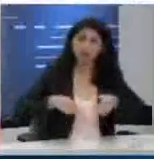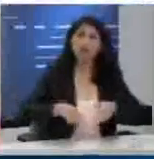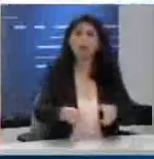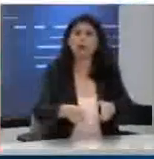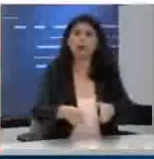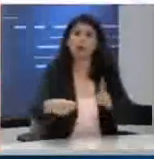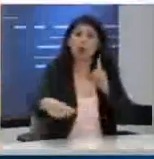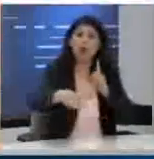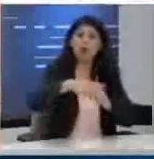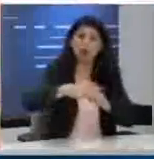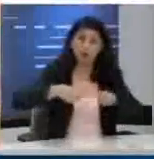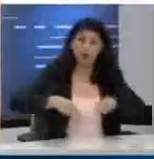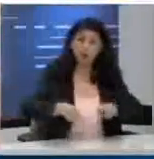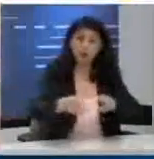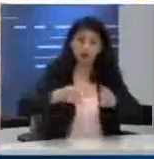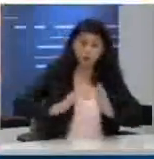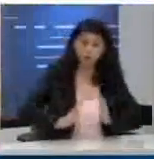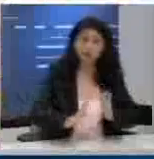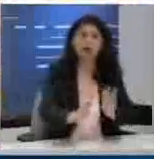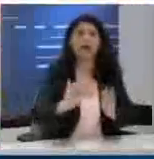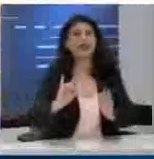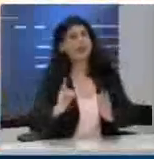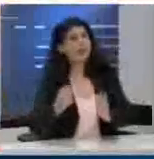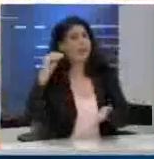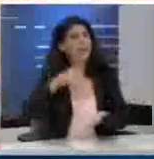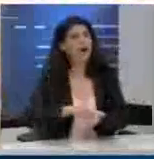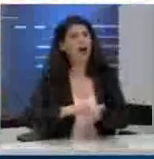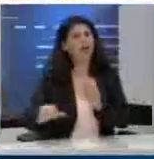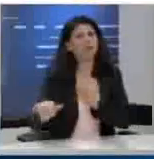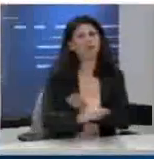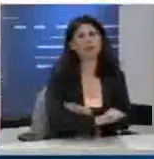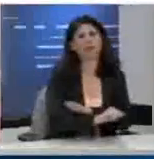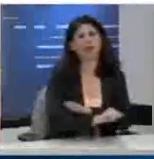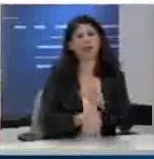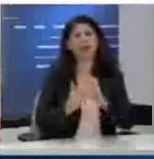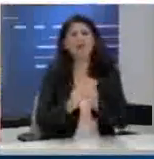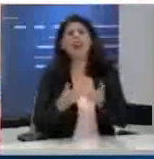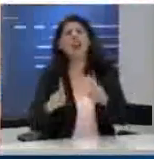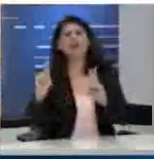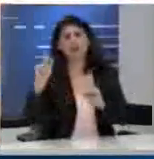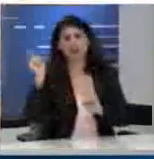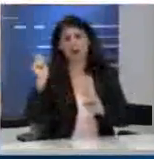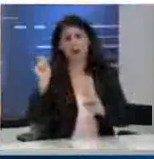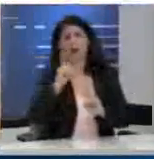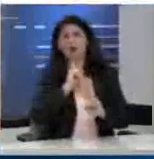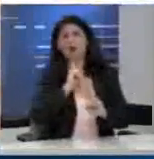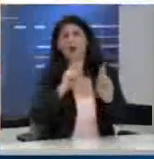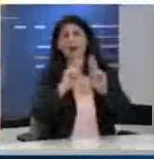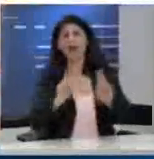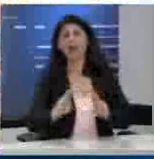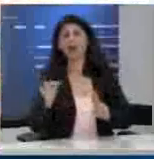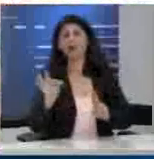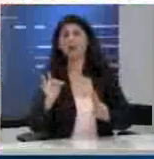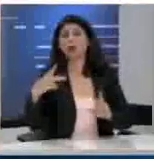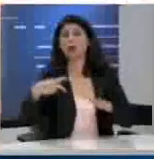προς τα μπροστά, ή θα οδηγήσουμε τη χώρα ξανά σε νεοφιλελεύθερες πολιτικές τύπου Διεθνούς Νομισματικού